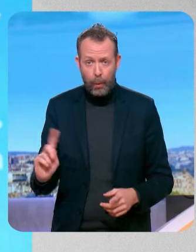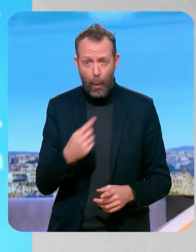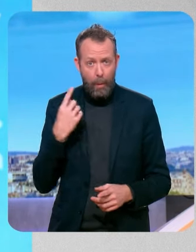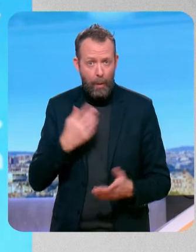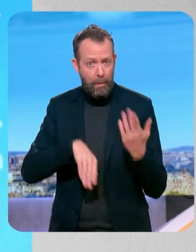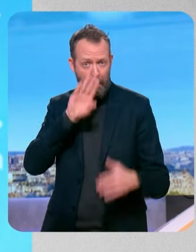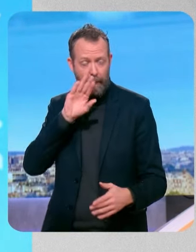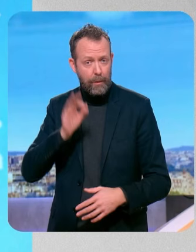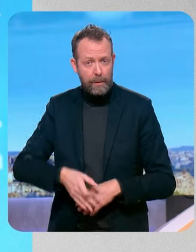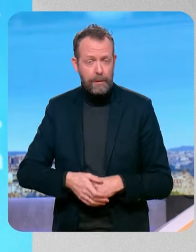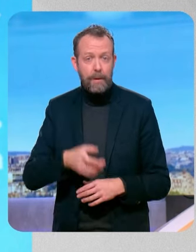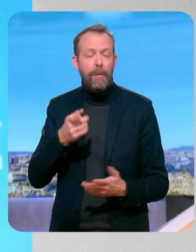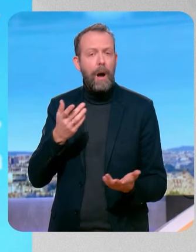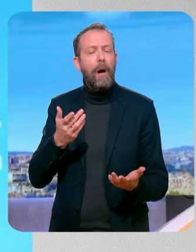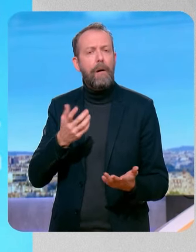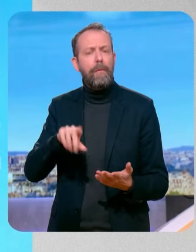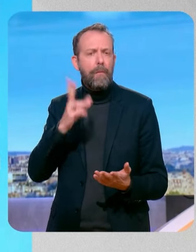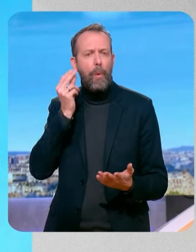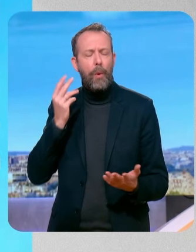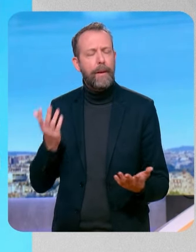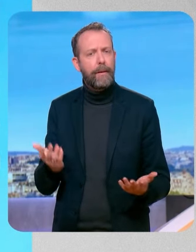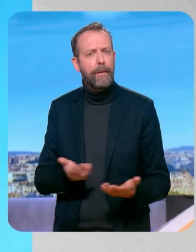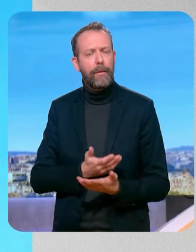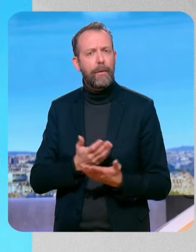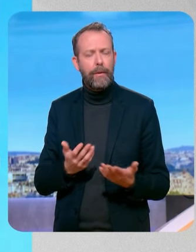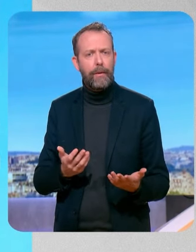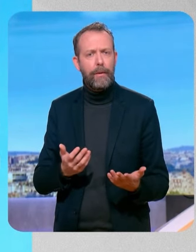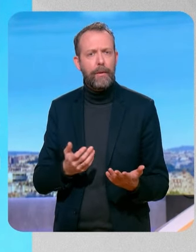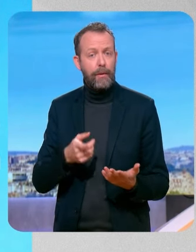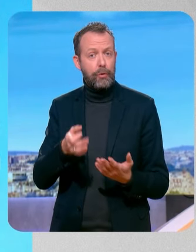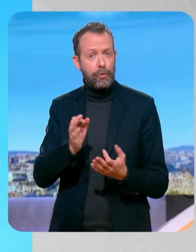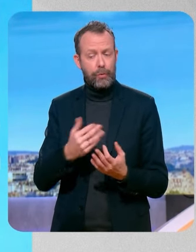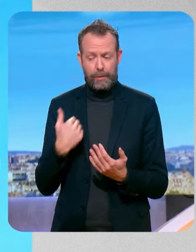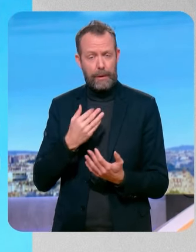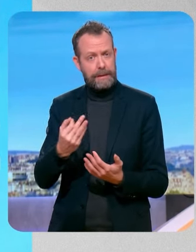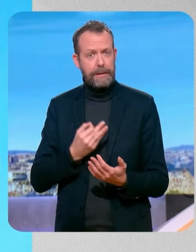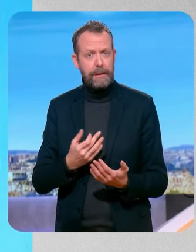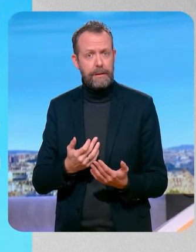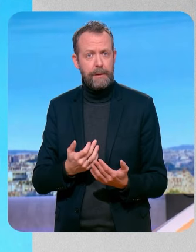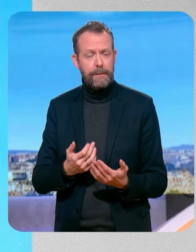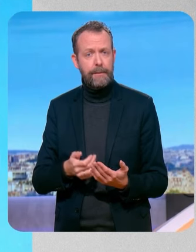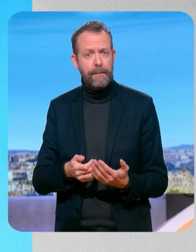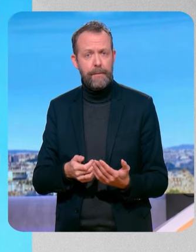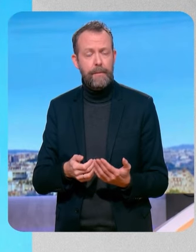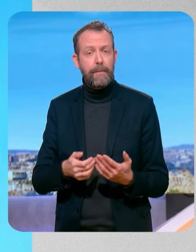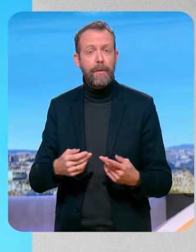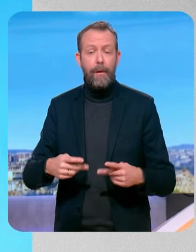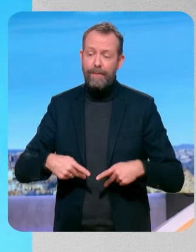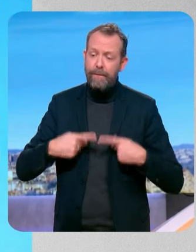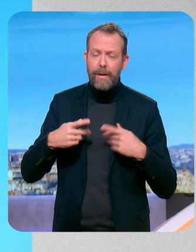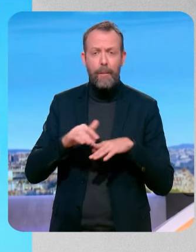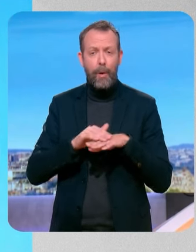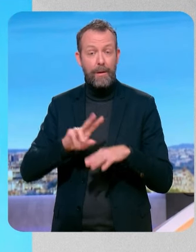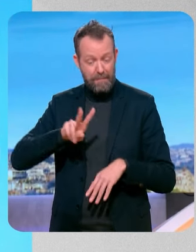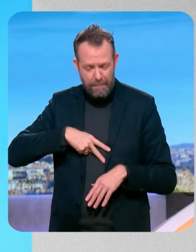parce que, vous comprenez, vous l'avez rappelé, toute la vie politique, toute ma